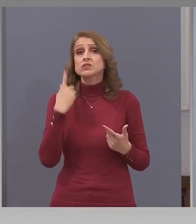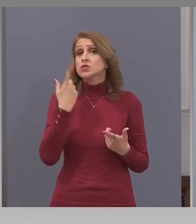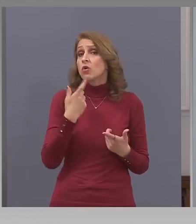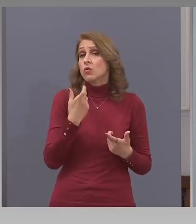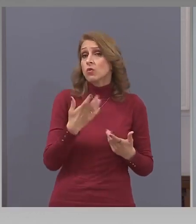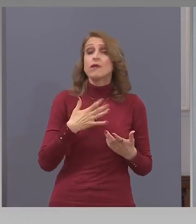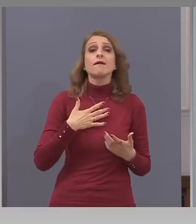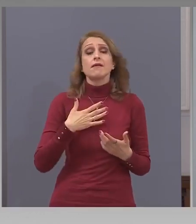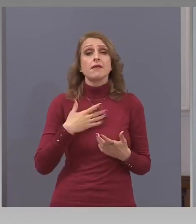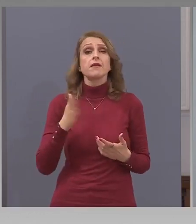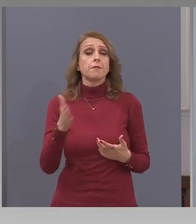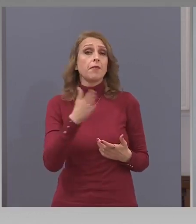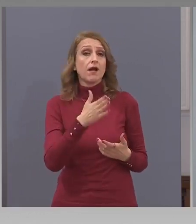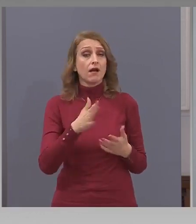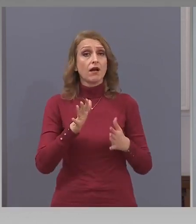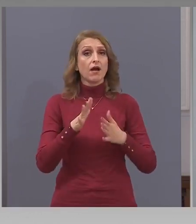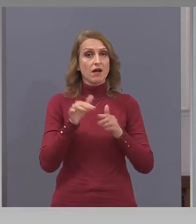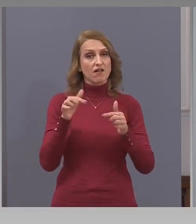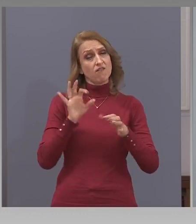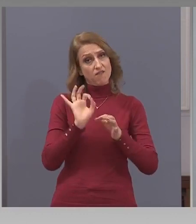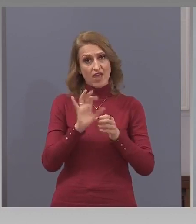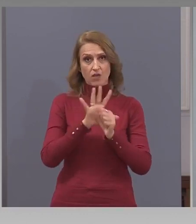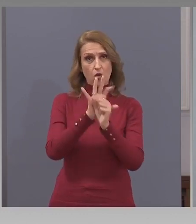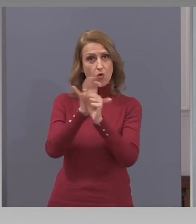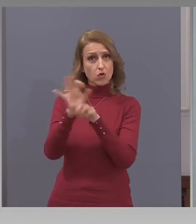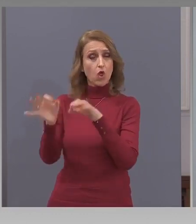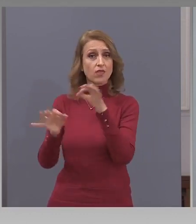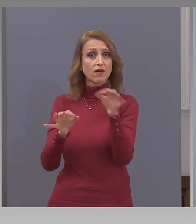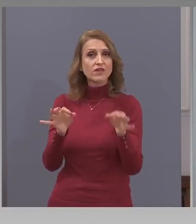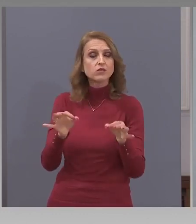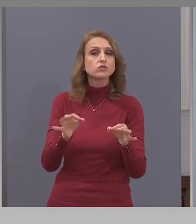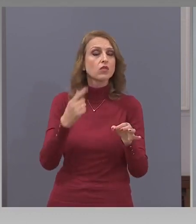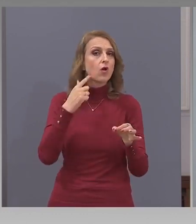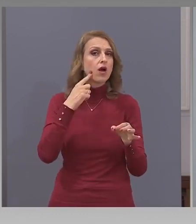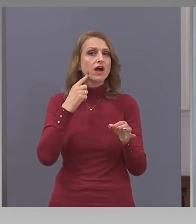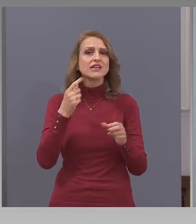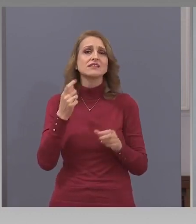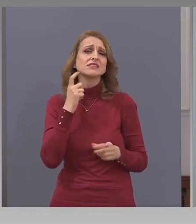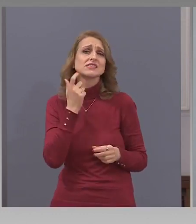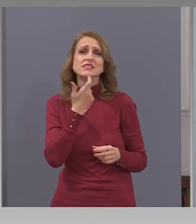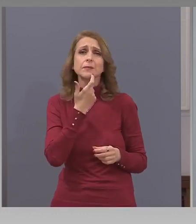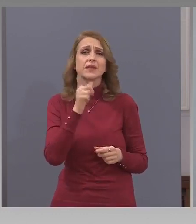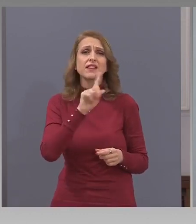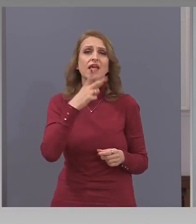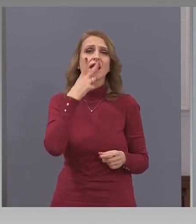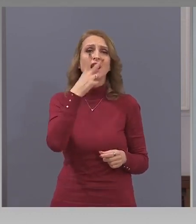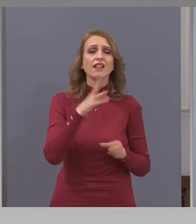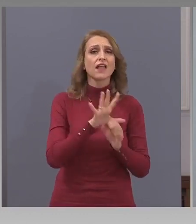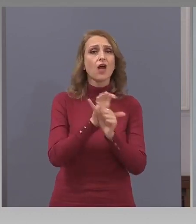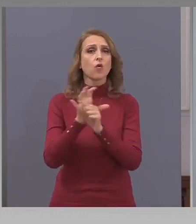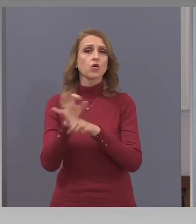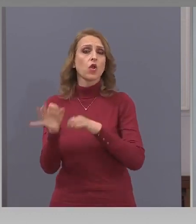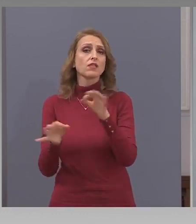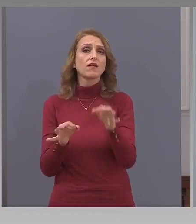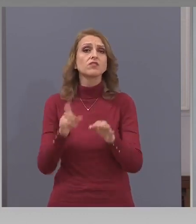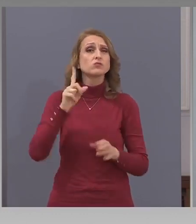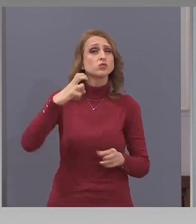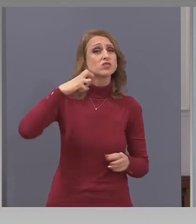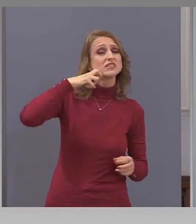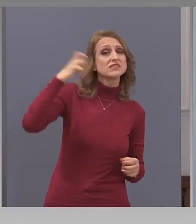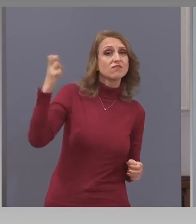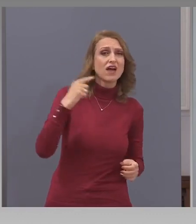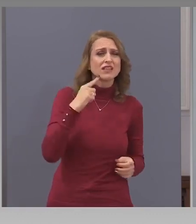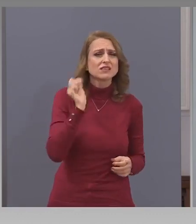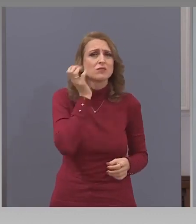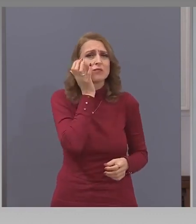какво да кажа, и зъбите не гледат коронавирус, Може да се налага да се извади, да